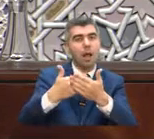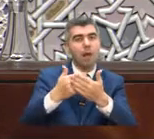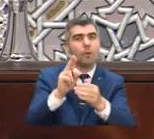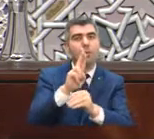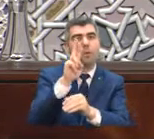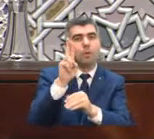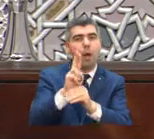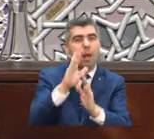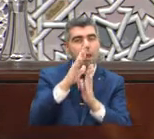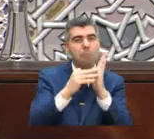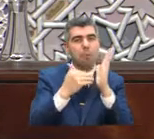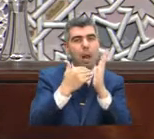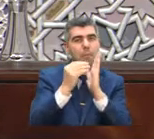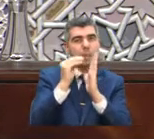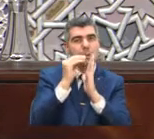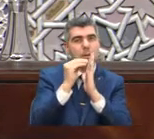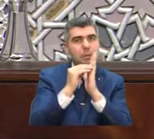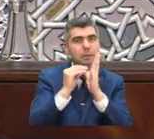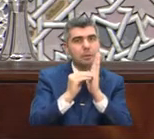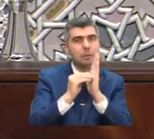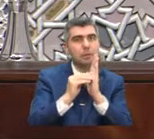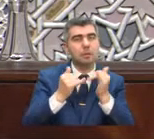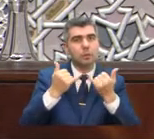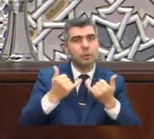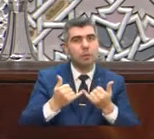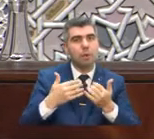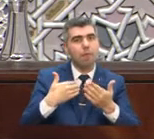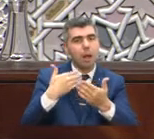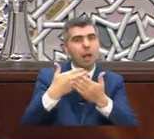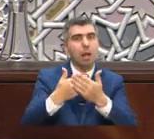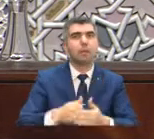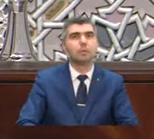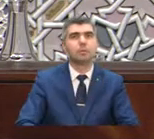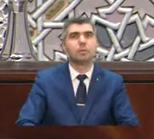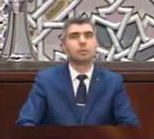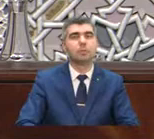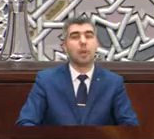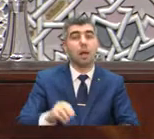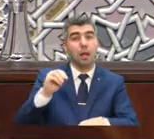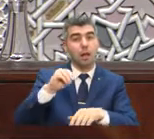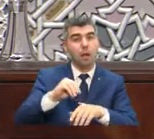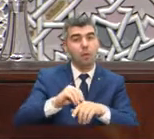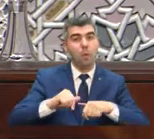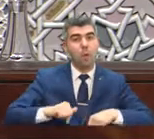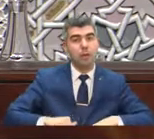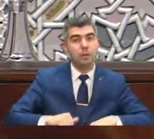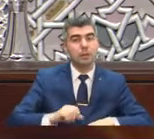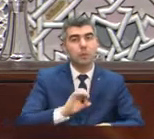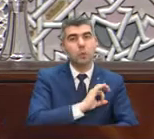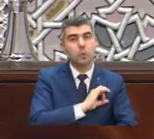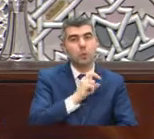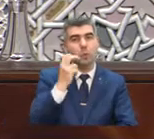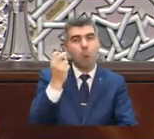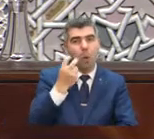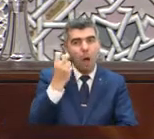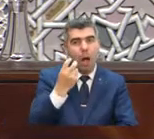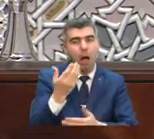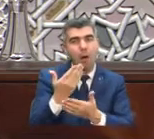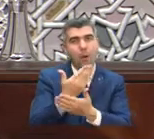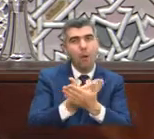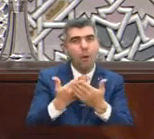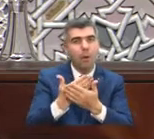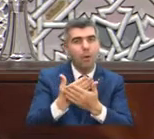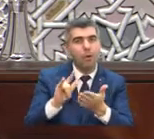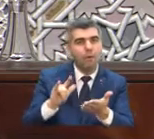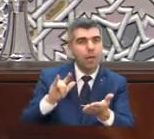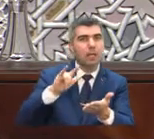والمدرجة في جدول أعمالنا لهذا اليوم إلى آخر الجلسة، وطلب السيد وزير السياحة والنقل الجوي والصناعة التقليدية والاقتصاد